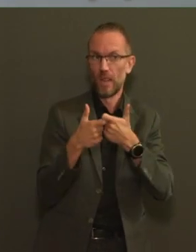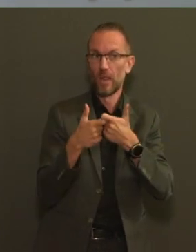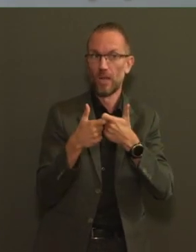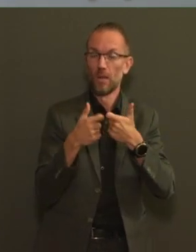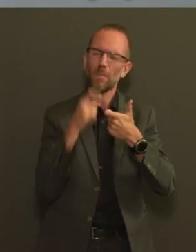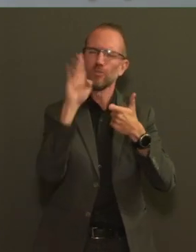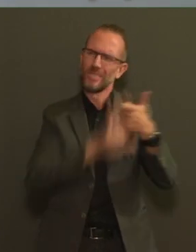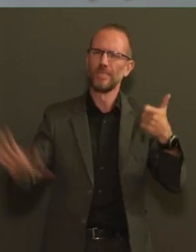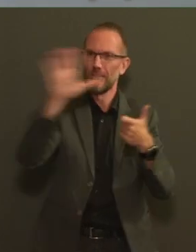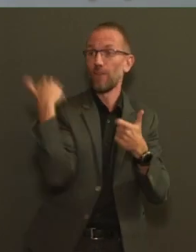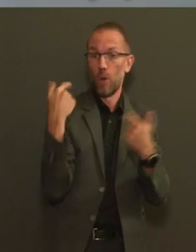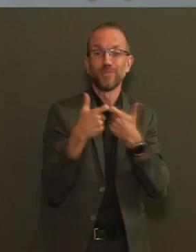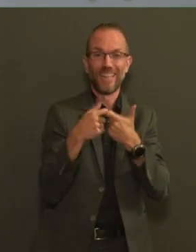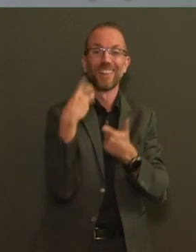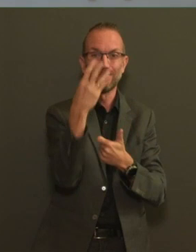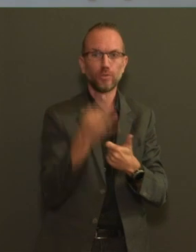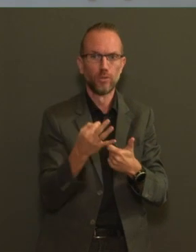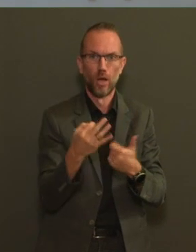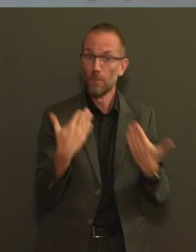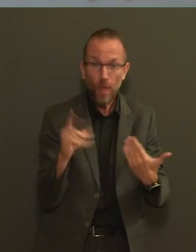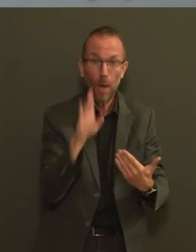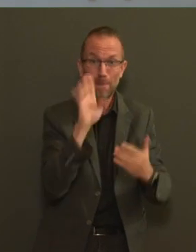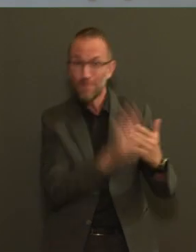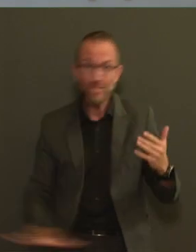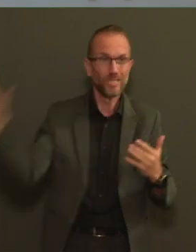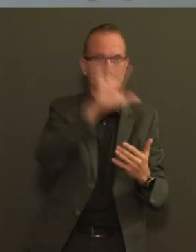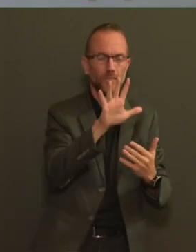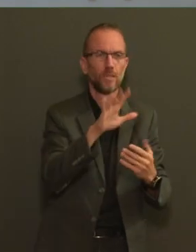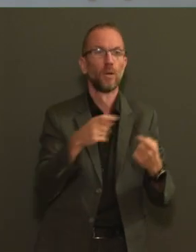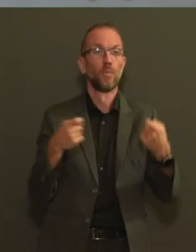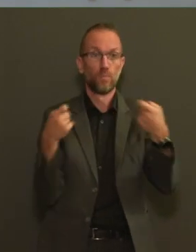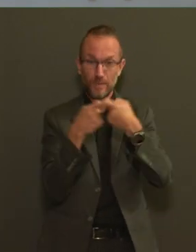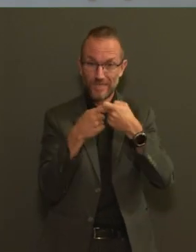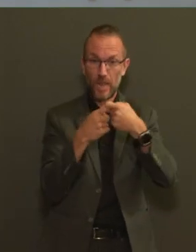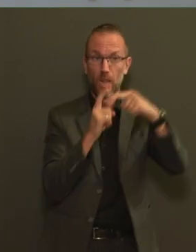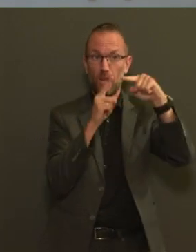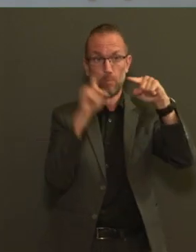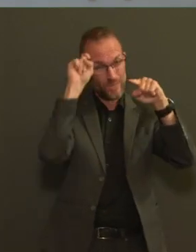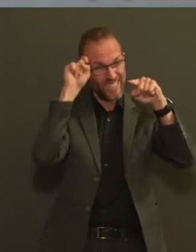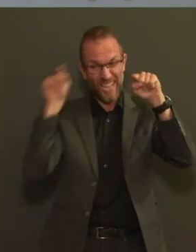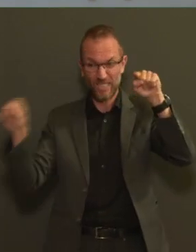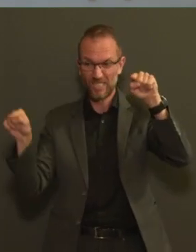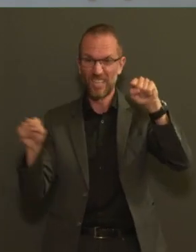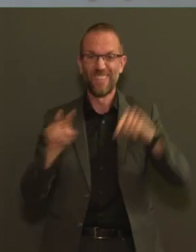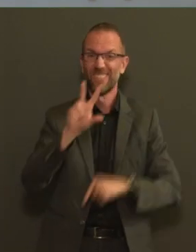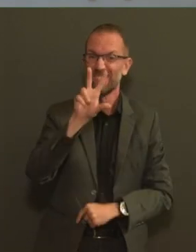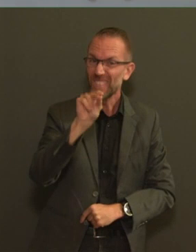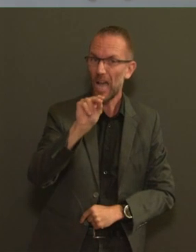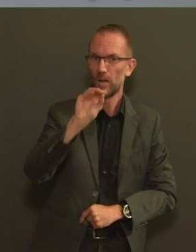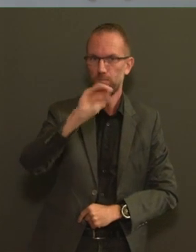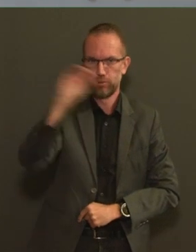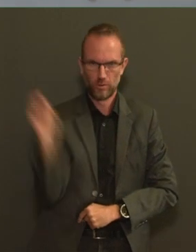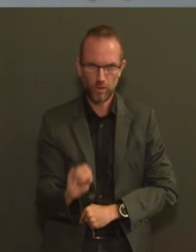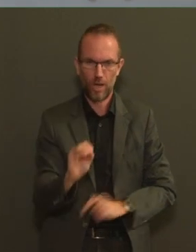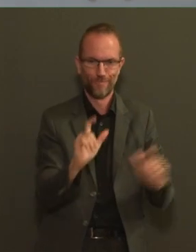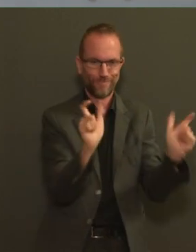à Bruxelles et à Liège, le pourcentage y atteint maintenant 20%. Et on a entre 13 et 20%